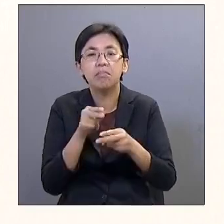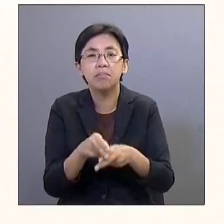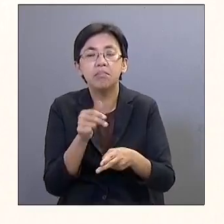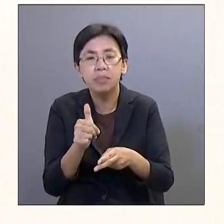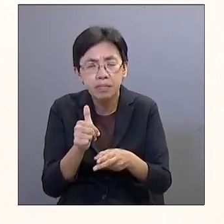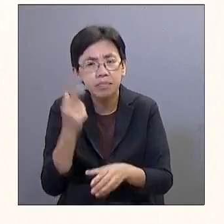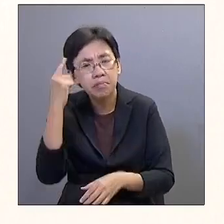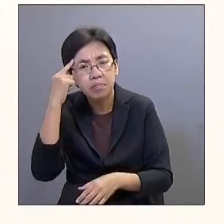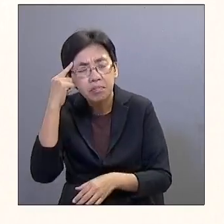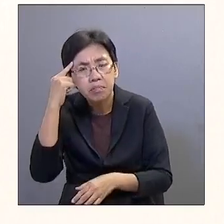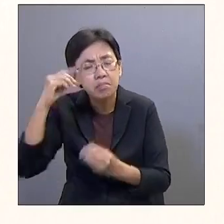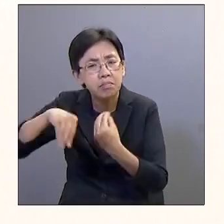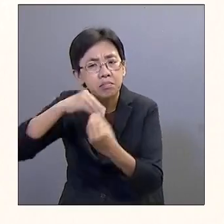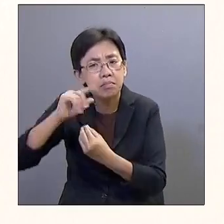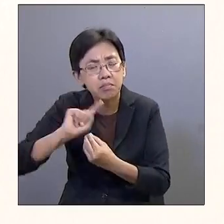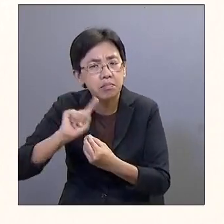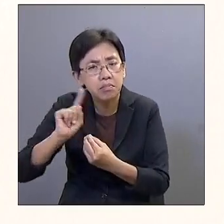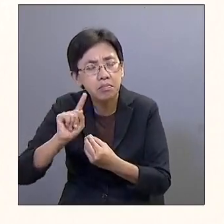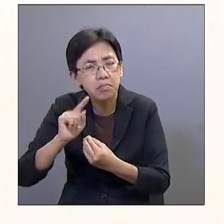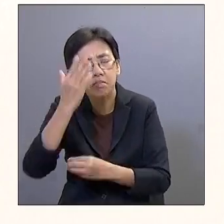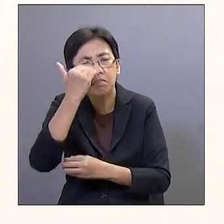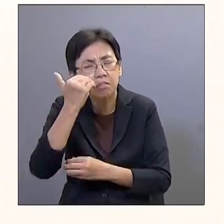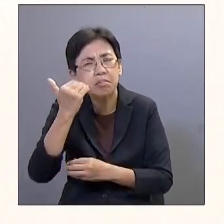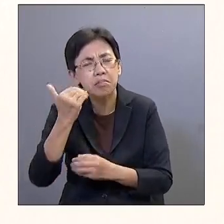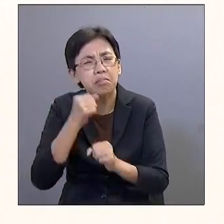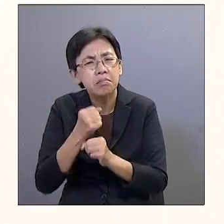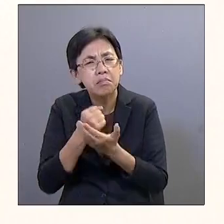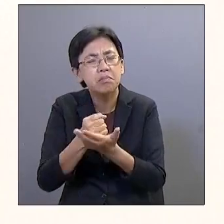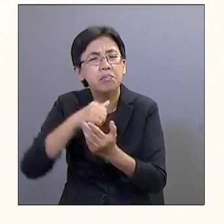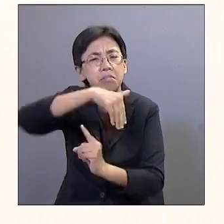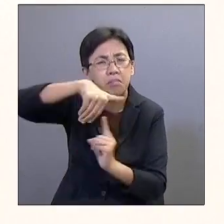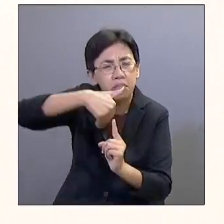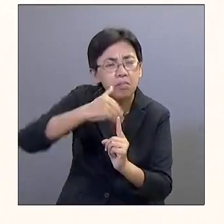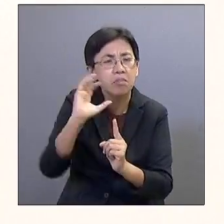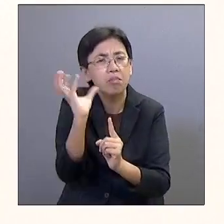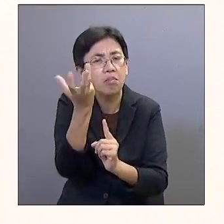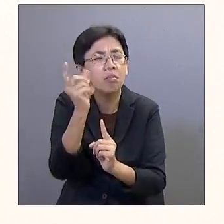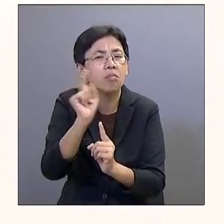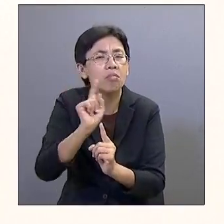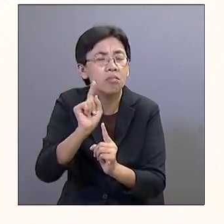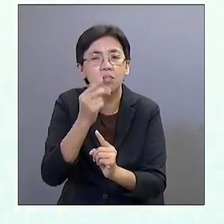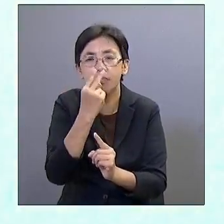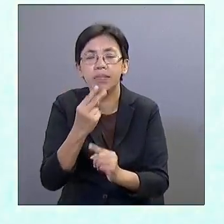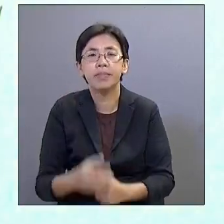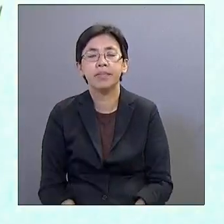ต่เขามองไอเดียธุรกิจนี้ยังไงและอะไรที่เขาทำเพื่อสิ่งแวดล้อมและโลกใบนี้มาติดตามในช่วงพอดีพอเพียงครับ